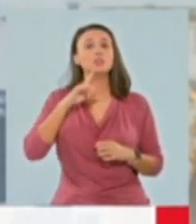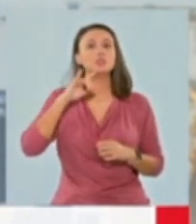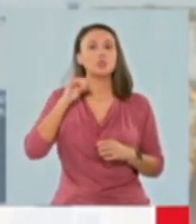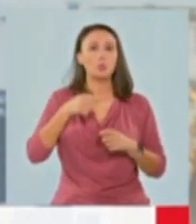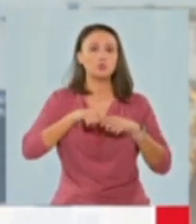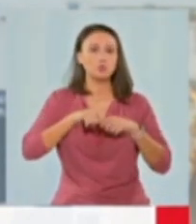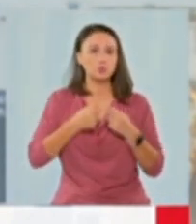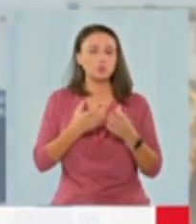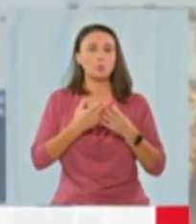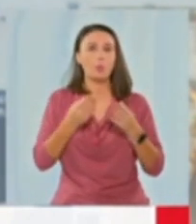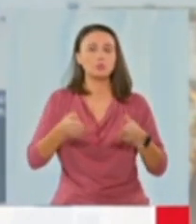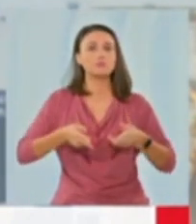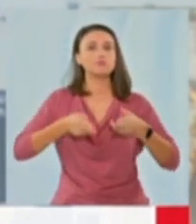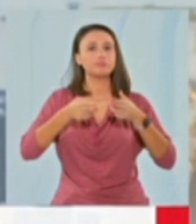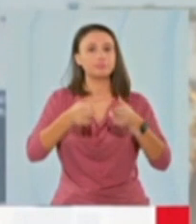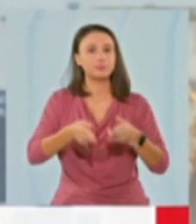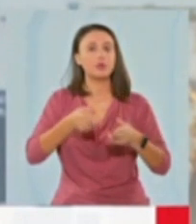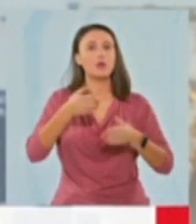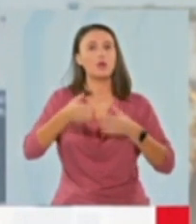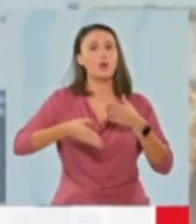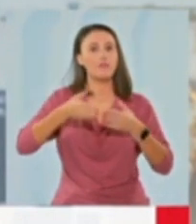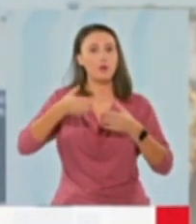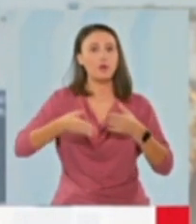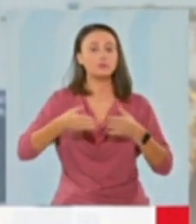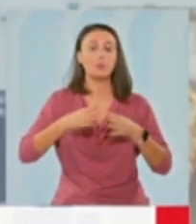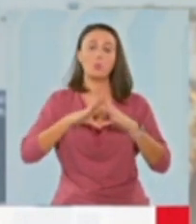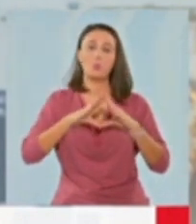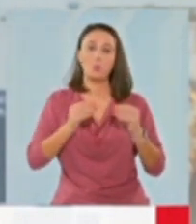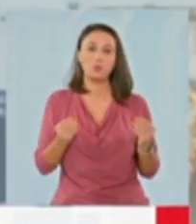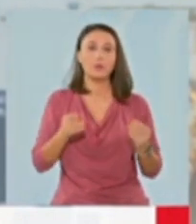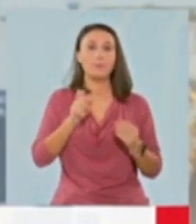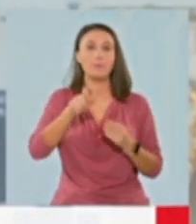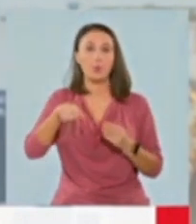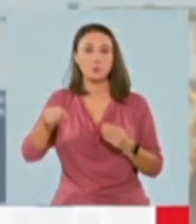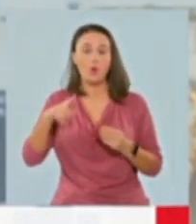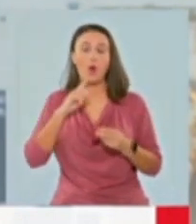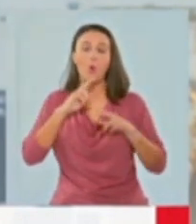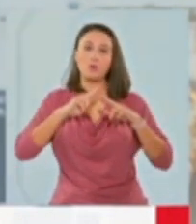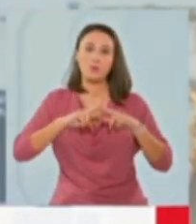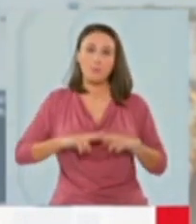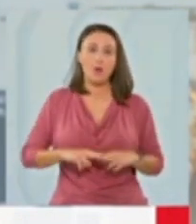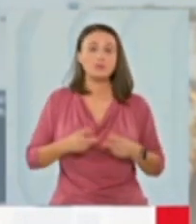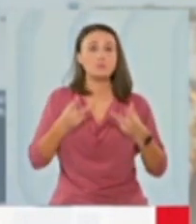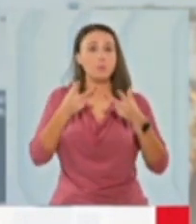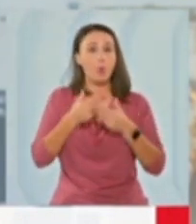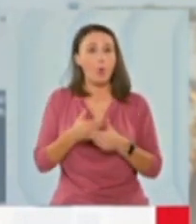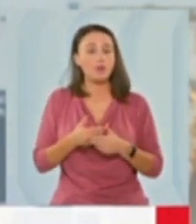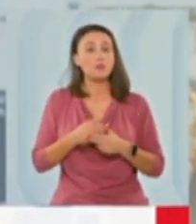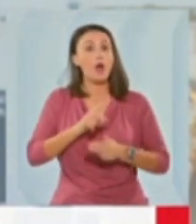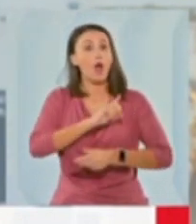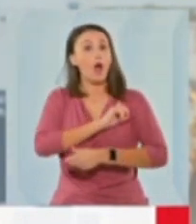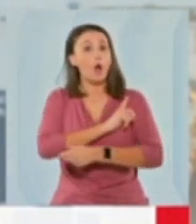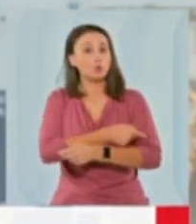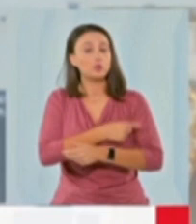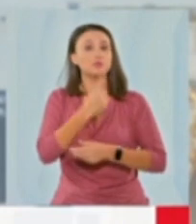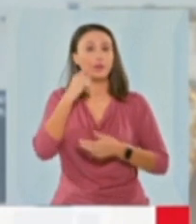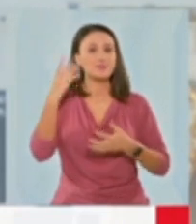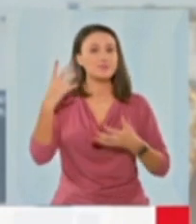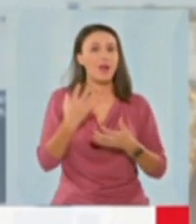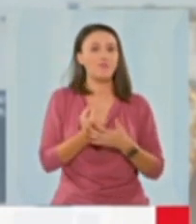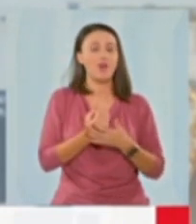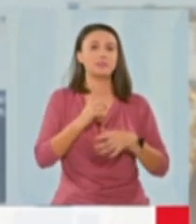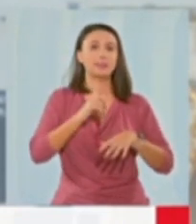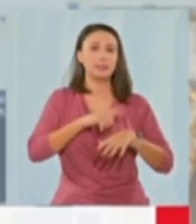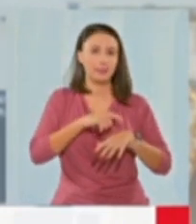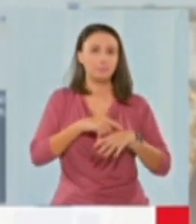și poduri, iar mulți oameni au rămas blocați în localitățile lor. Autoritățile au demarat operațiuni de salvare, însă acestea se desfășoară contra cronometru,